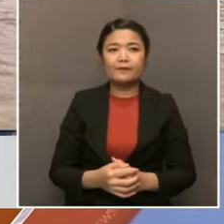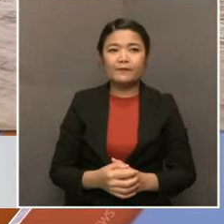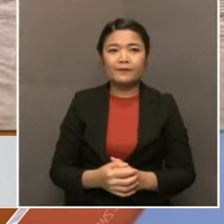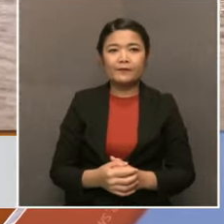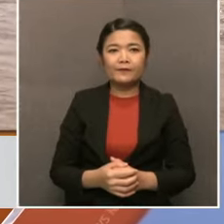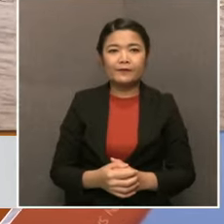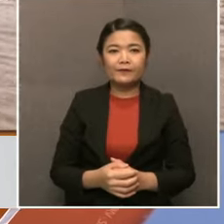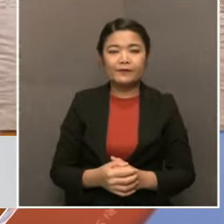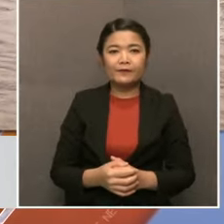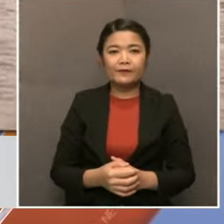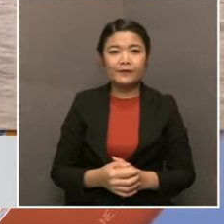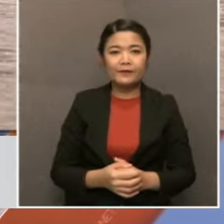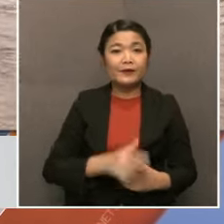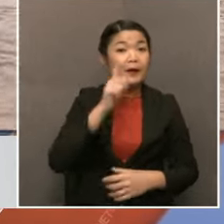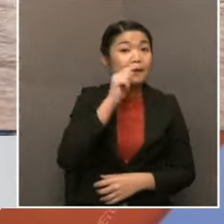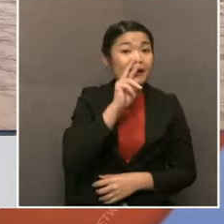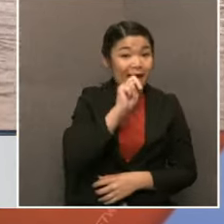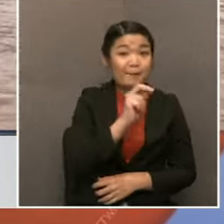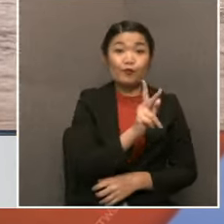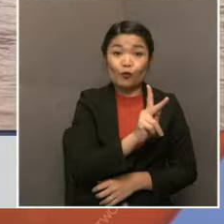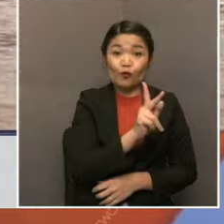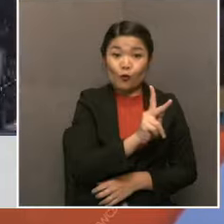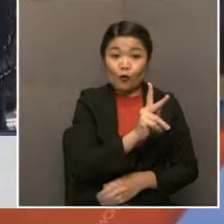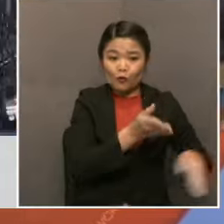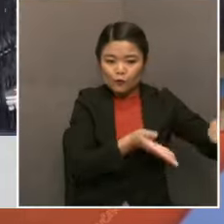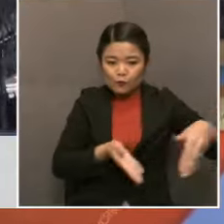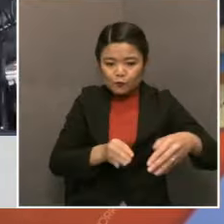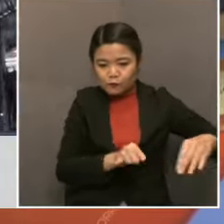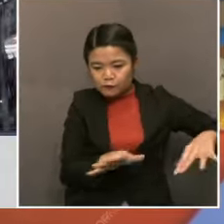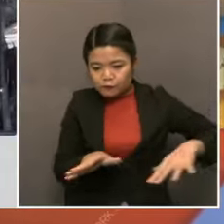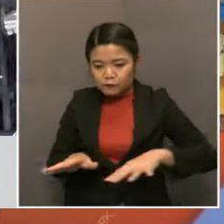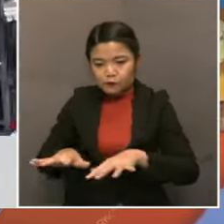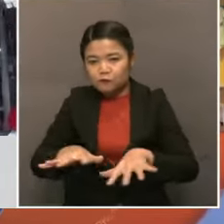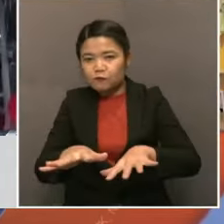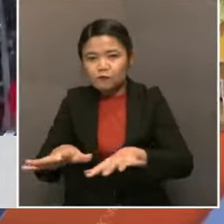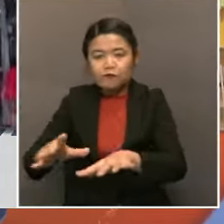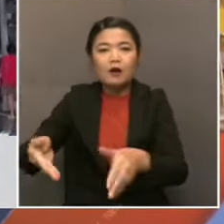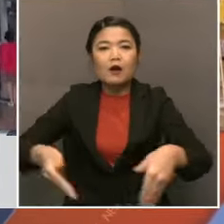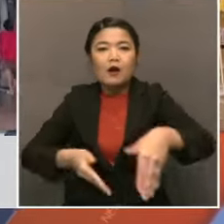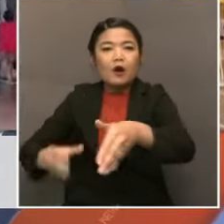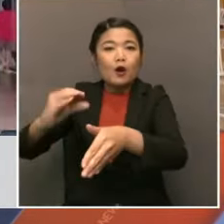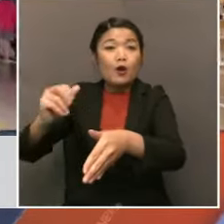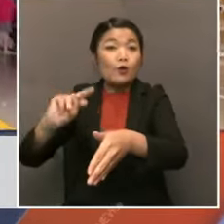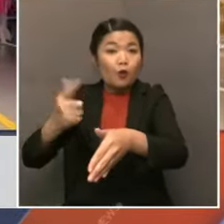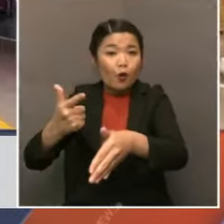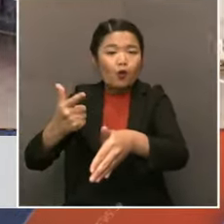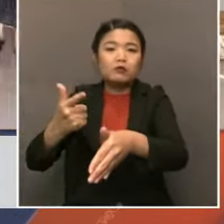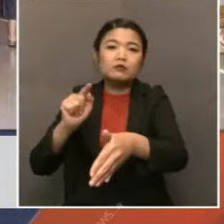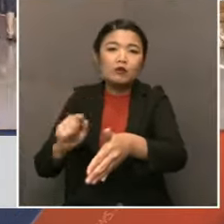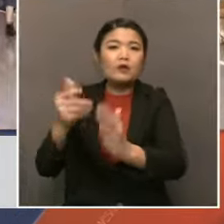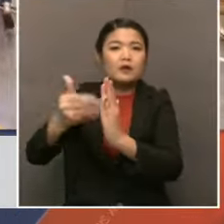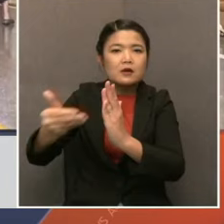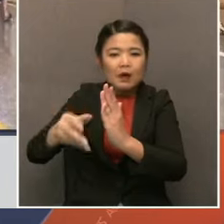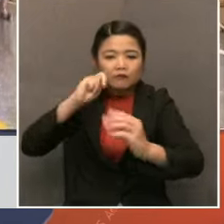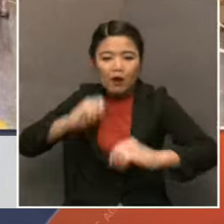ของน้ำที่ไ จากแน้โกกลงขงยังไม่ค่อยสประทบกับจเจอกับในพาตรงเดของ